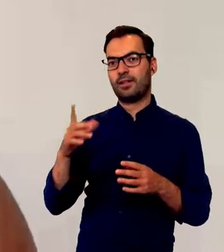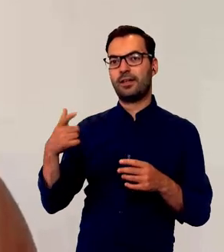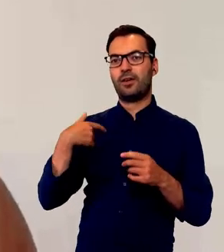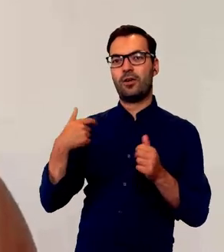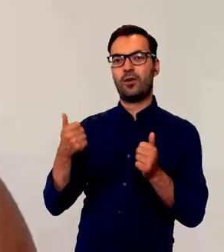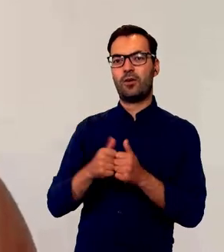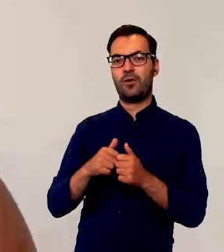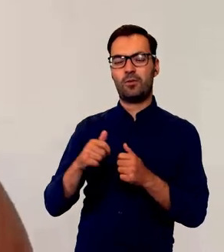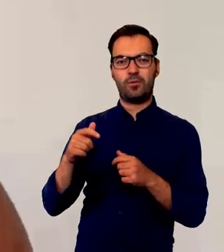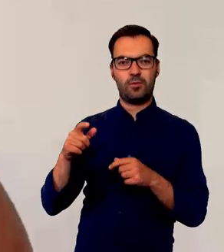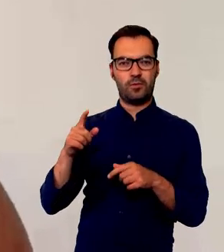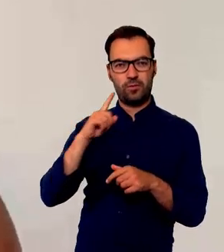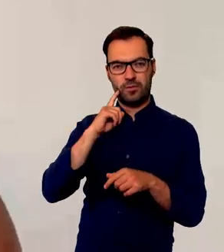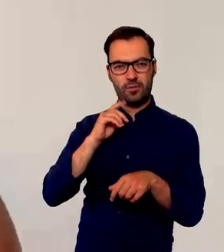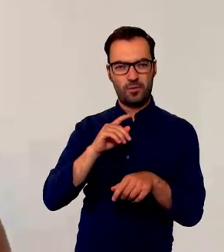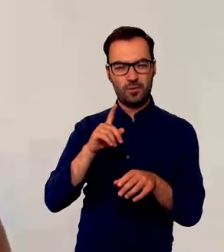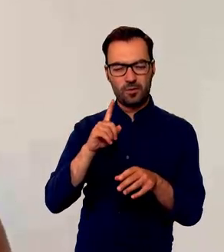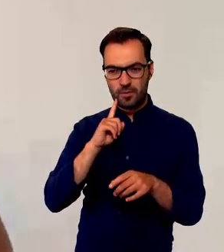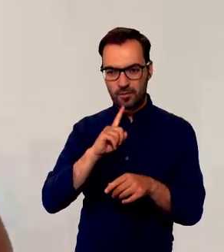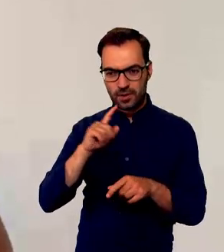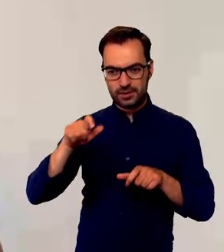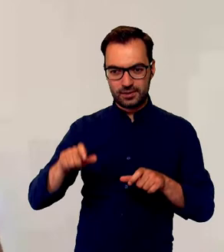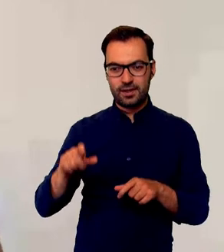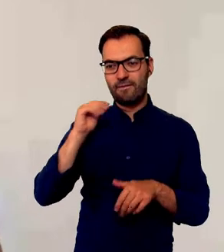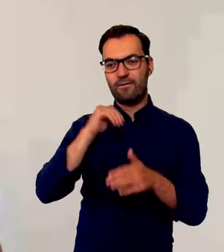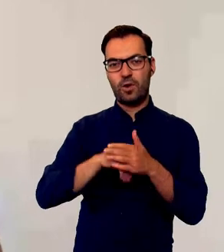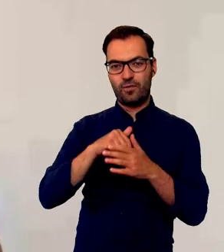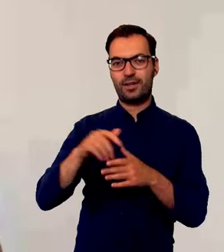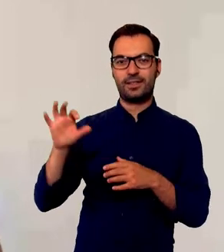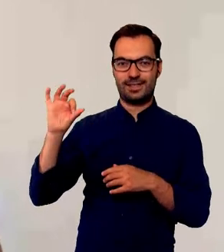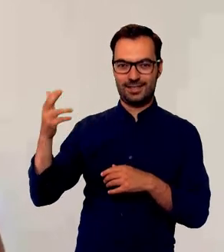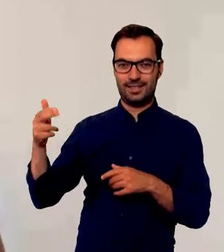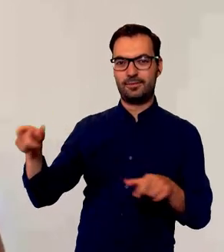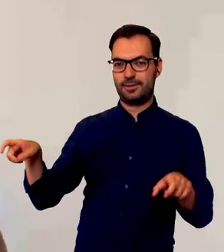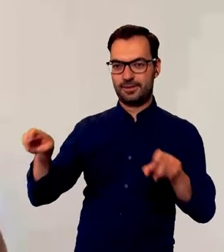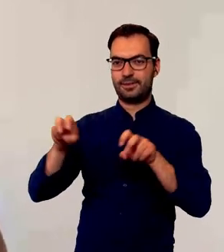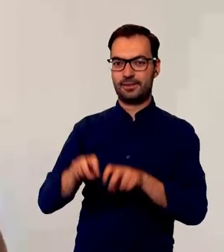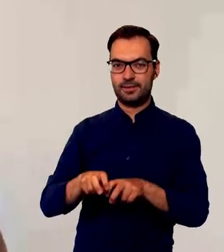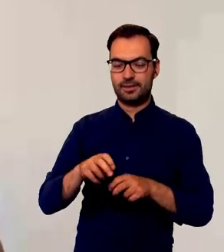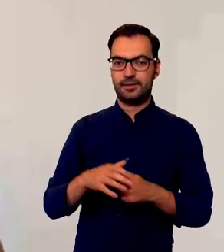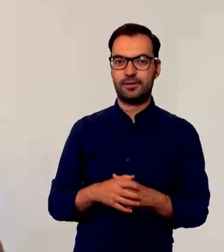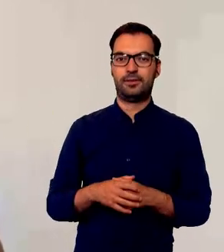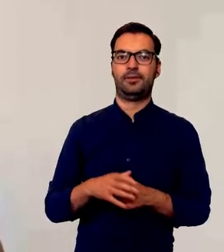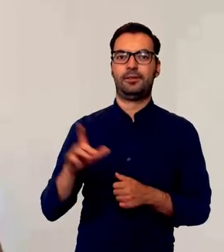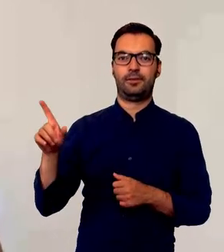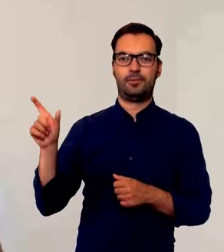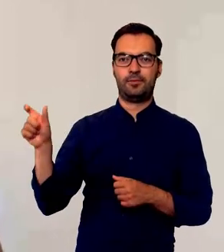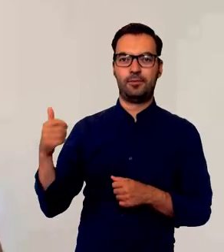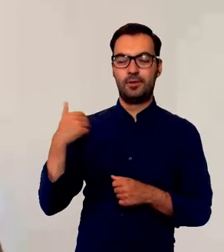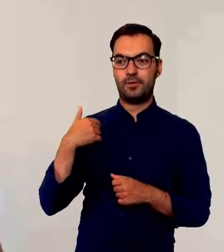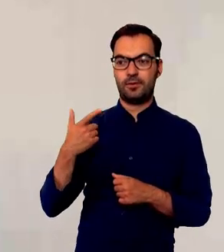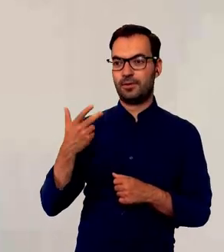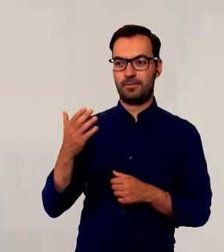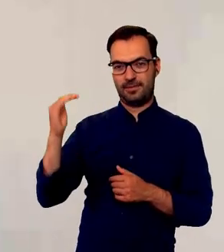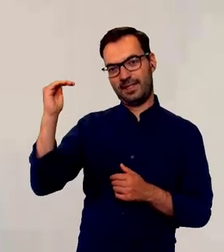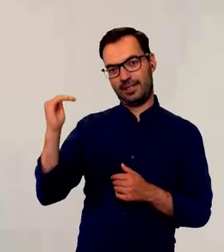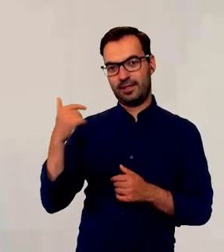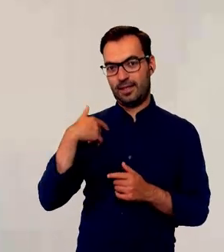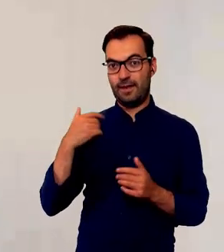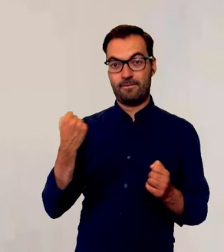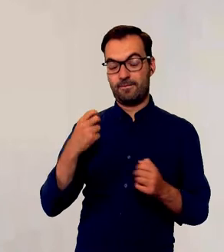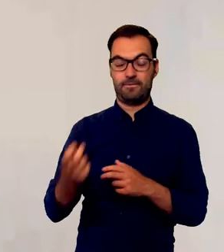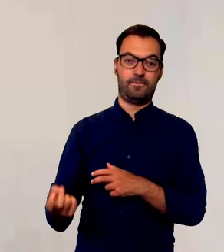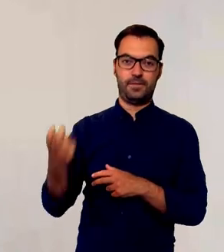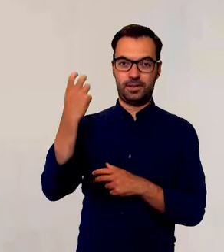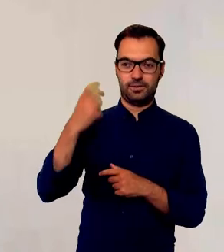ze swoim synem. No, wychowawczyni posadziła mnie rzeczywiście ze swoim synem, nawet żeśmy, bo on był taki wtedy niewysoki, a ja byłam